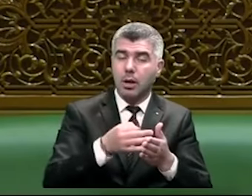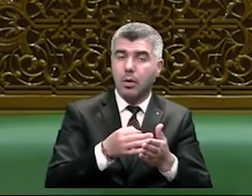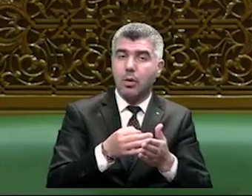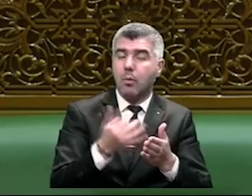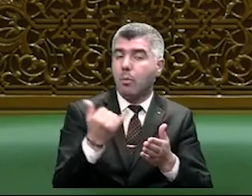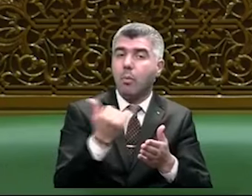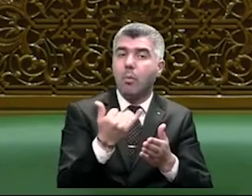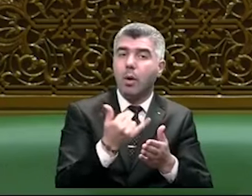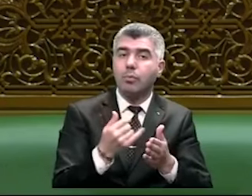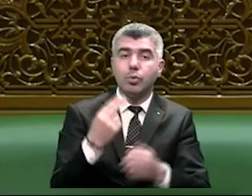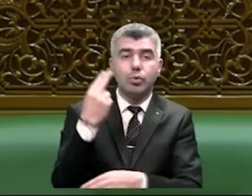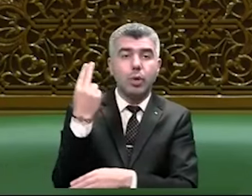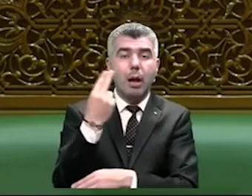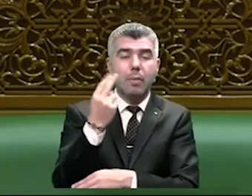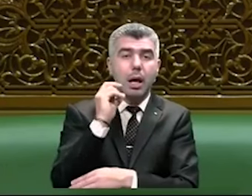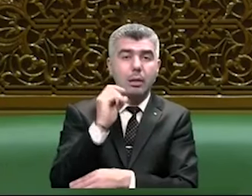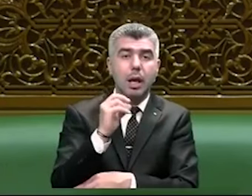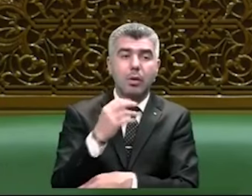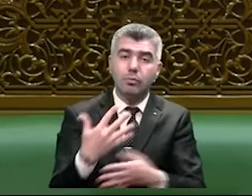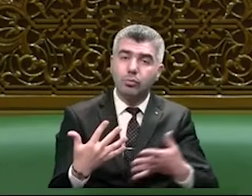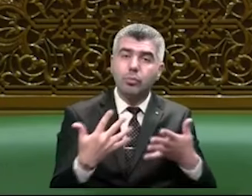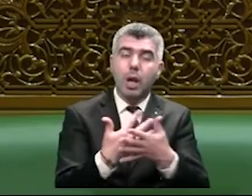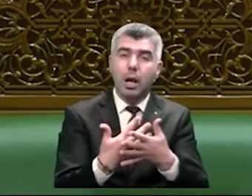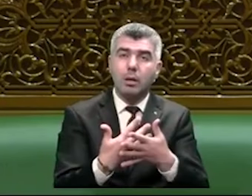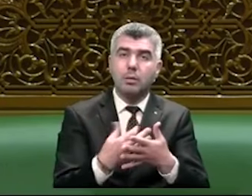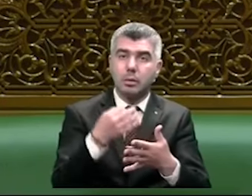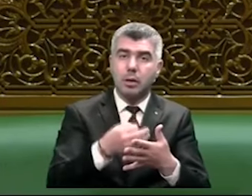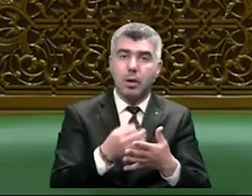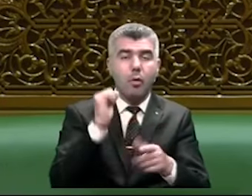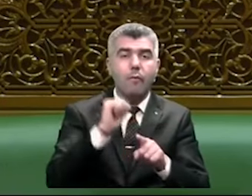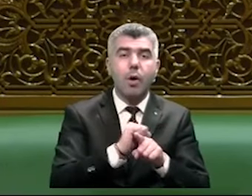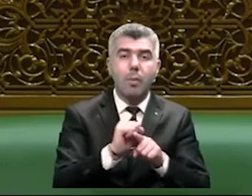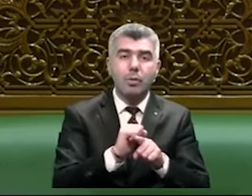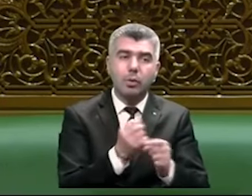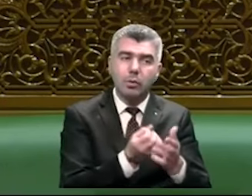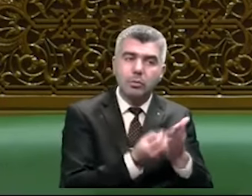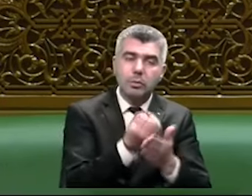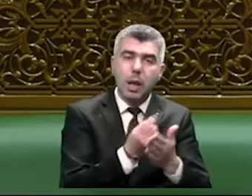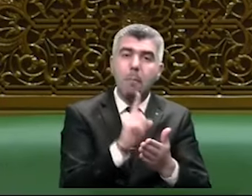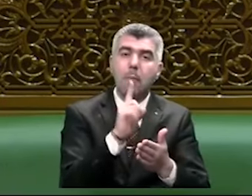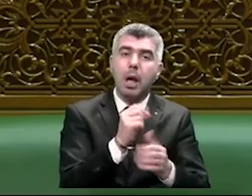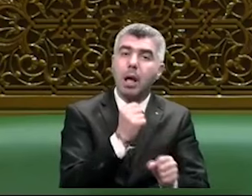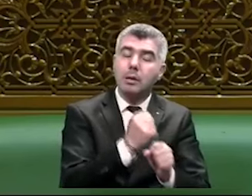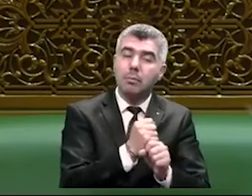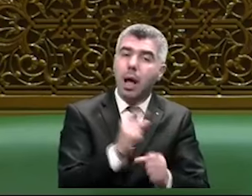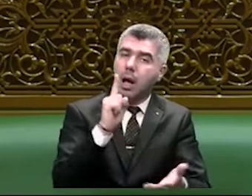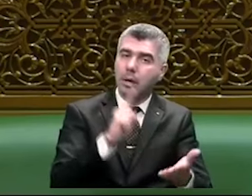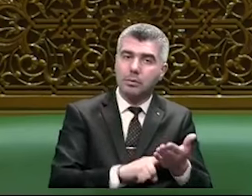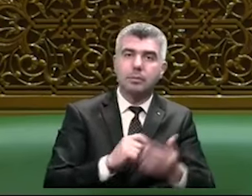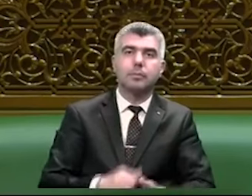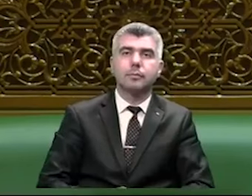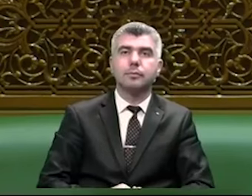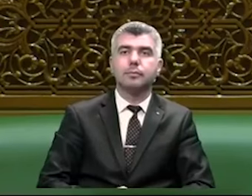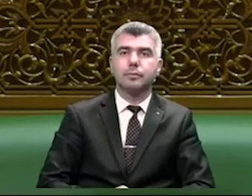ينزع عن الجامعه عزلتها عن المحيط وما تكونش الجامعه غير ك تعملنا التكوين وكتفك هنا ولكن خصها تشغلنا كذلك اذا اليوم